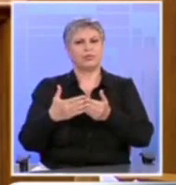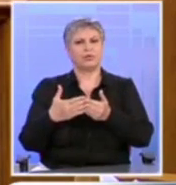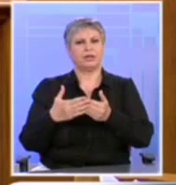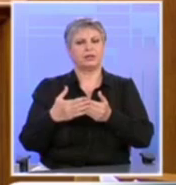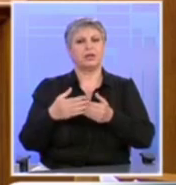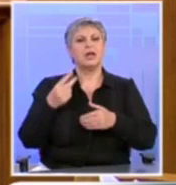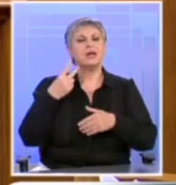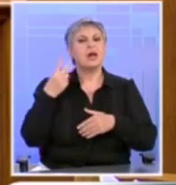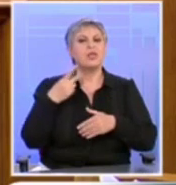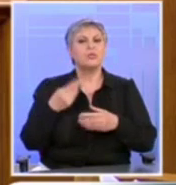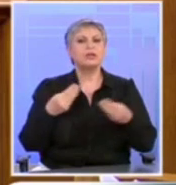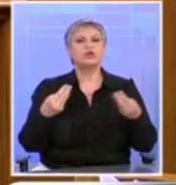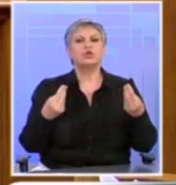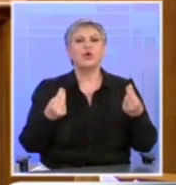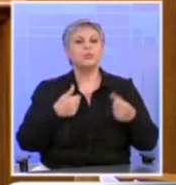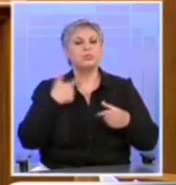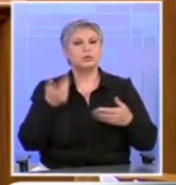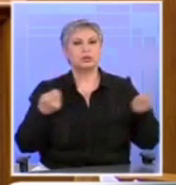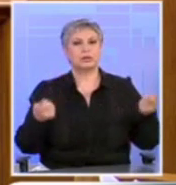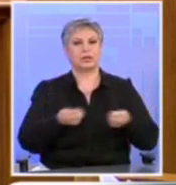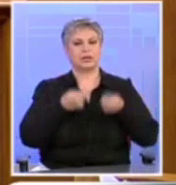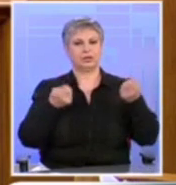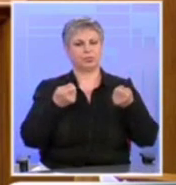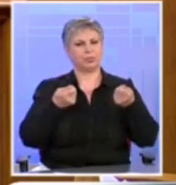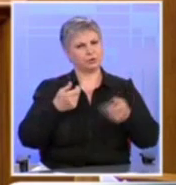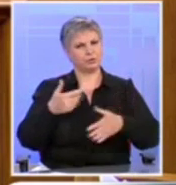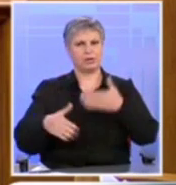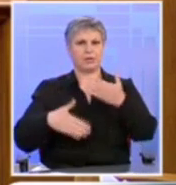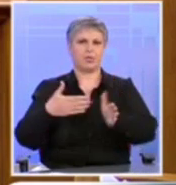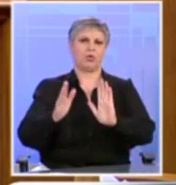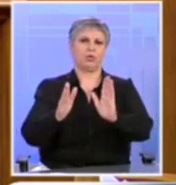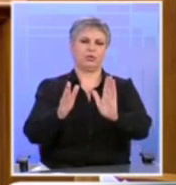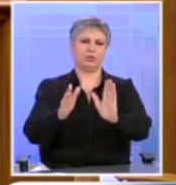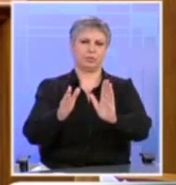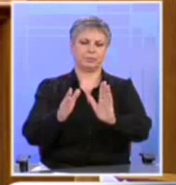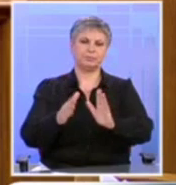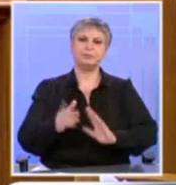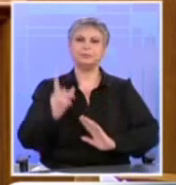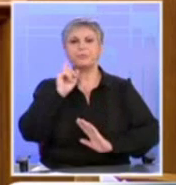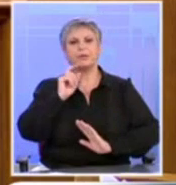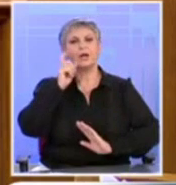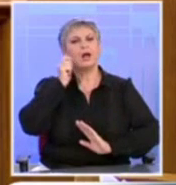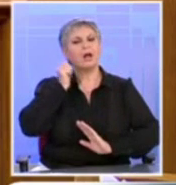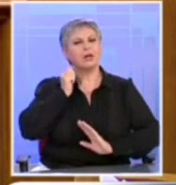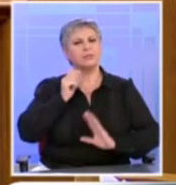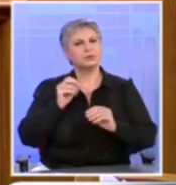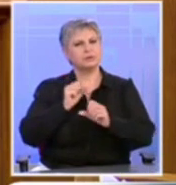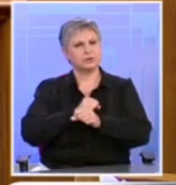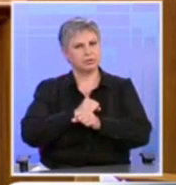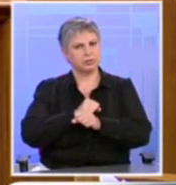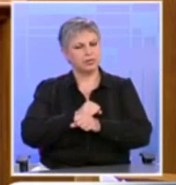το εκμεταλλευτούμε και να το προχωρήσουμε. Συνάδελφοι και συναδέλφες, υπάρχουν κύκλοι όμως